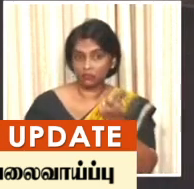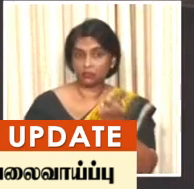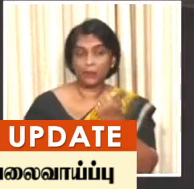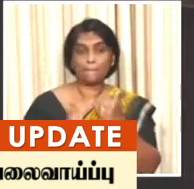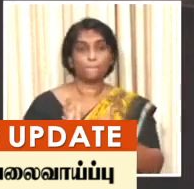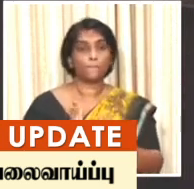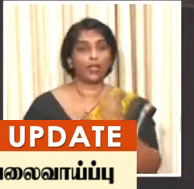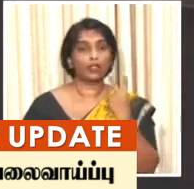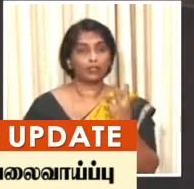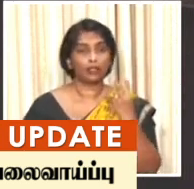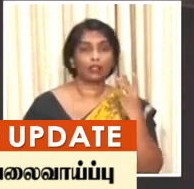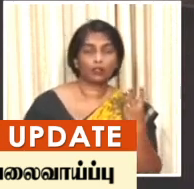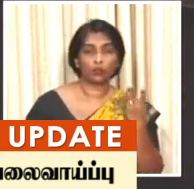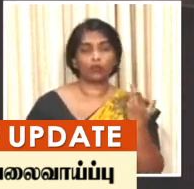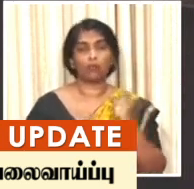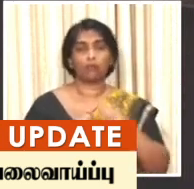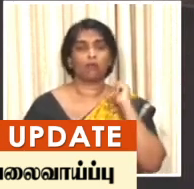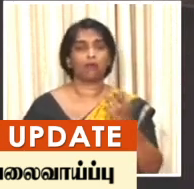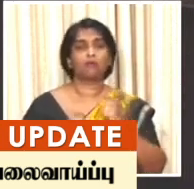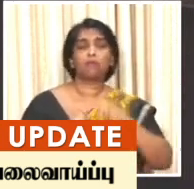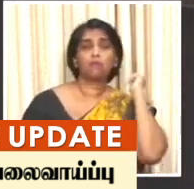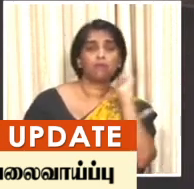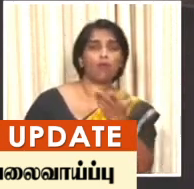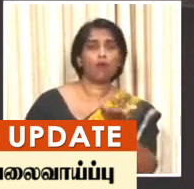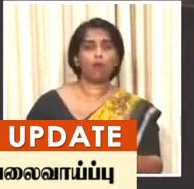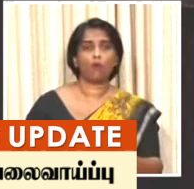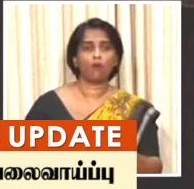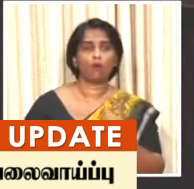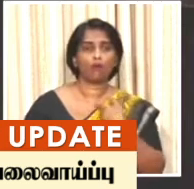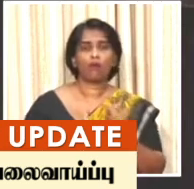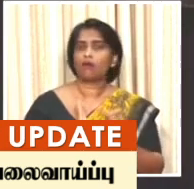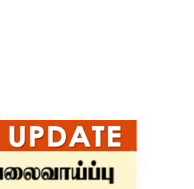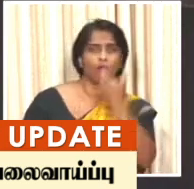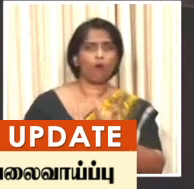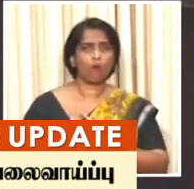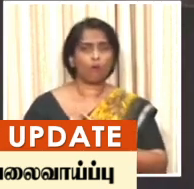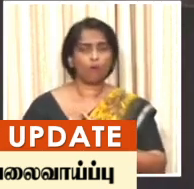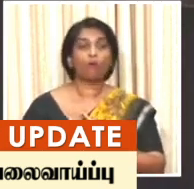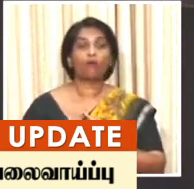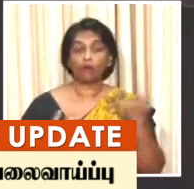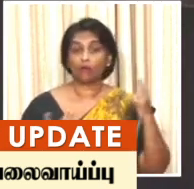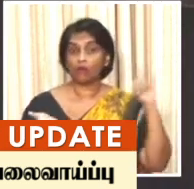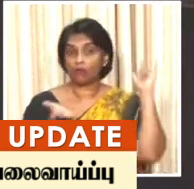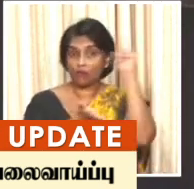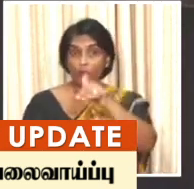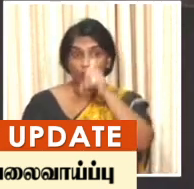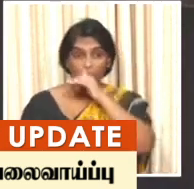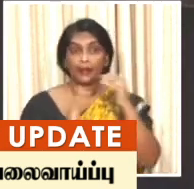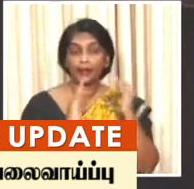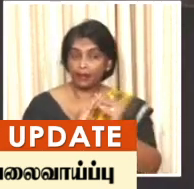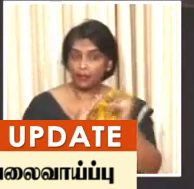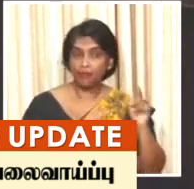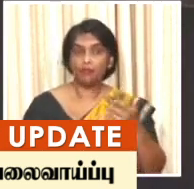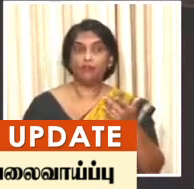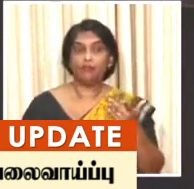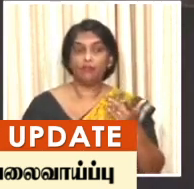රුපියල් මිලියන 2යි 3යි එක පුද්ගලයෙක්ගේ. කවුද එතකොට මේක ගෙවන්නේ? අපේ රට කොයි විදිහටද මේකට ගෙවන්නේ? AI ගිහිල්ලා තියෙන විදිහට AI ගේ ගෙවල් වලින්